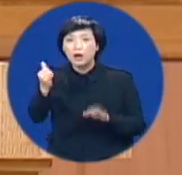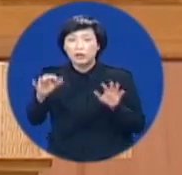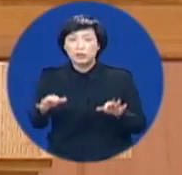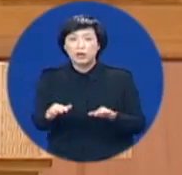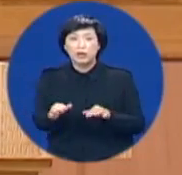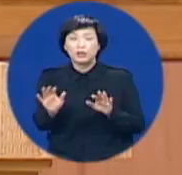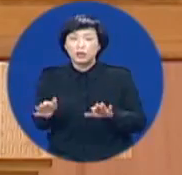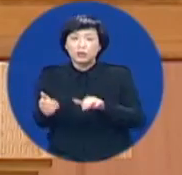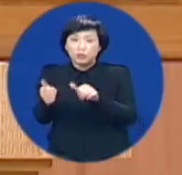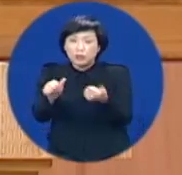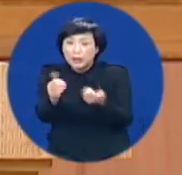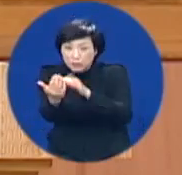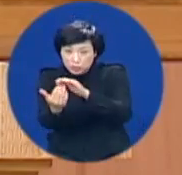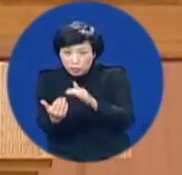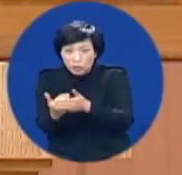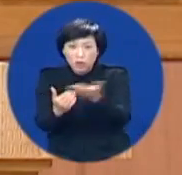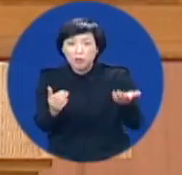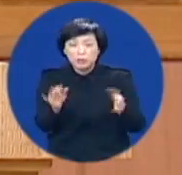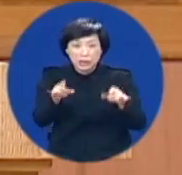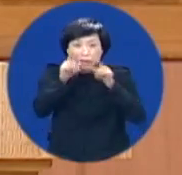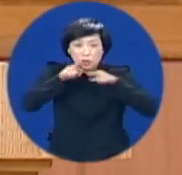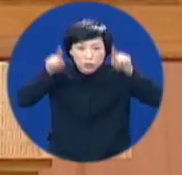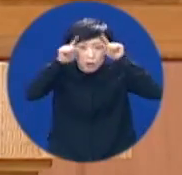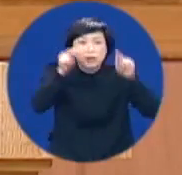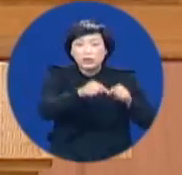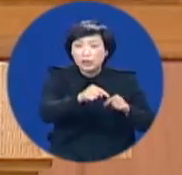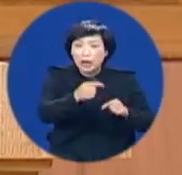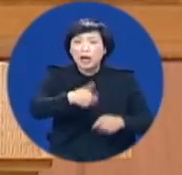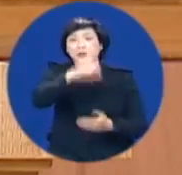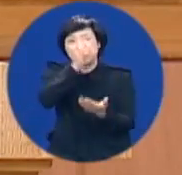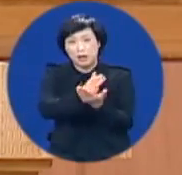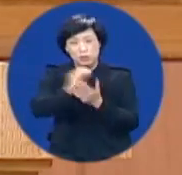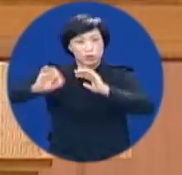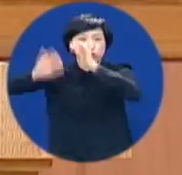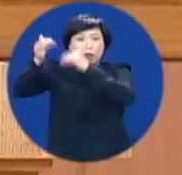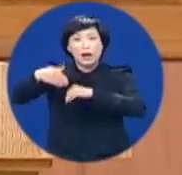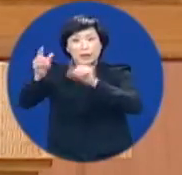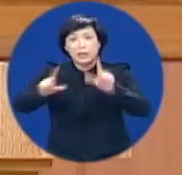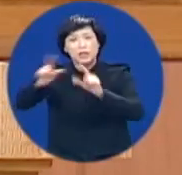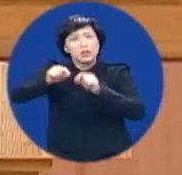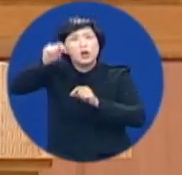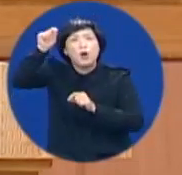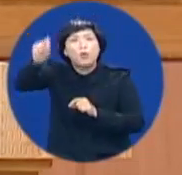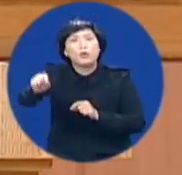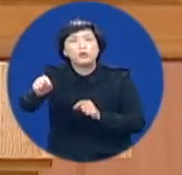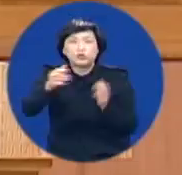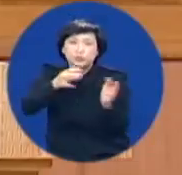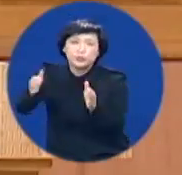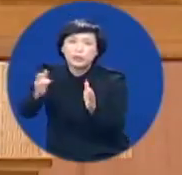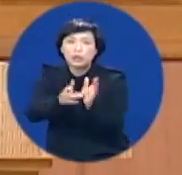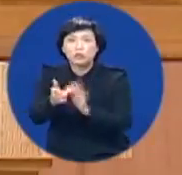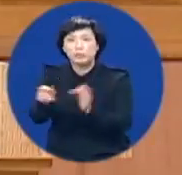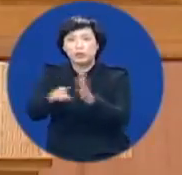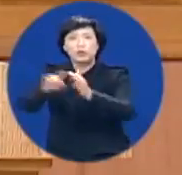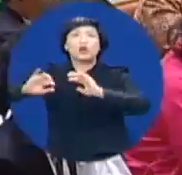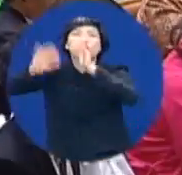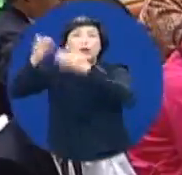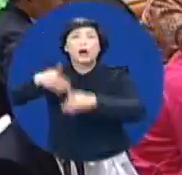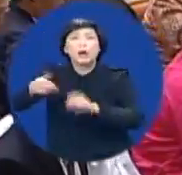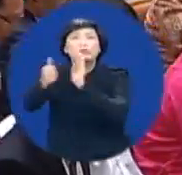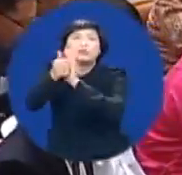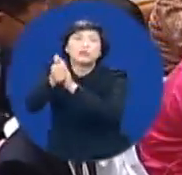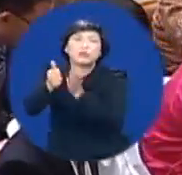하고 끝난 그날 지옥의 신세를 면하고 천국에서 영원히 살 수 있는 예수 믿고 천국 가게 만드는